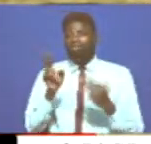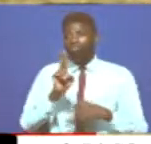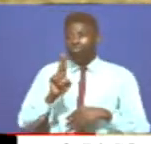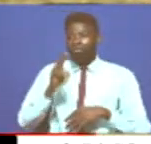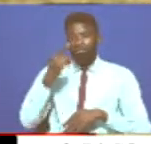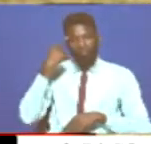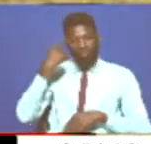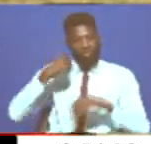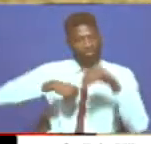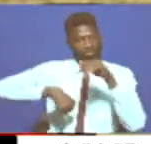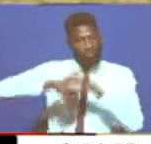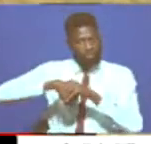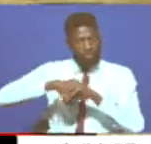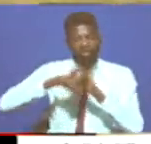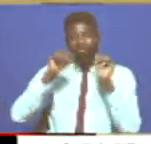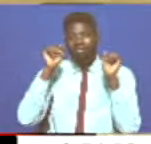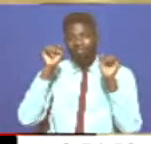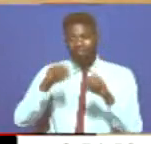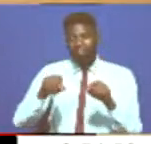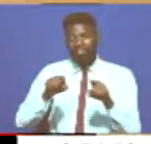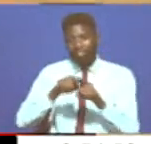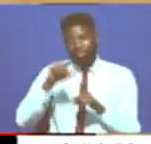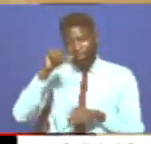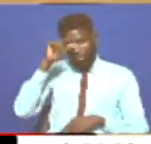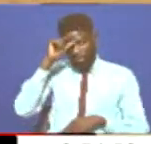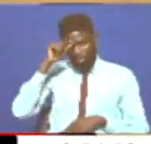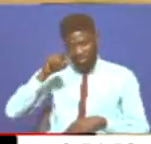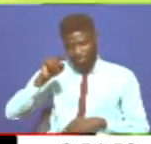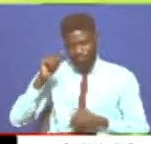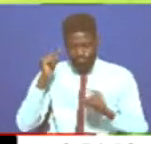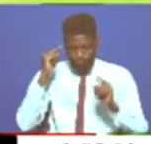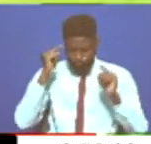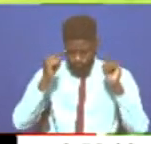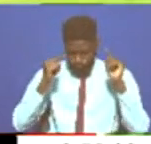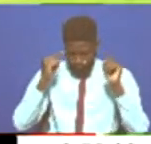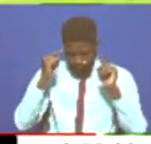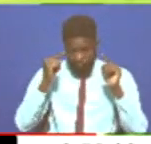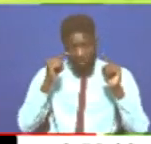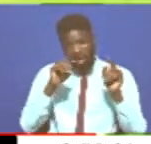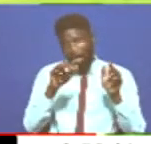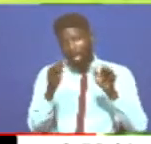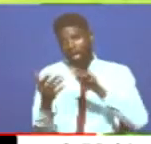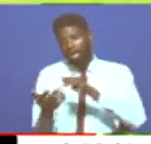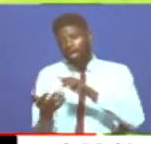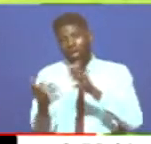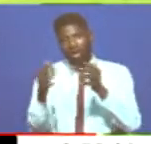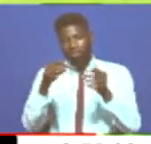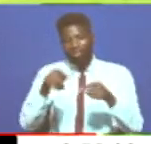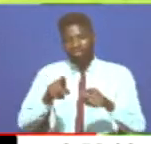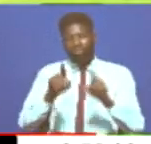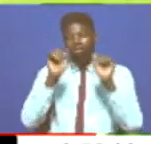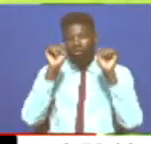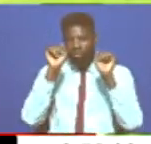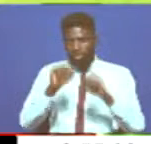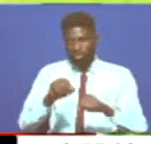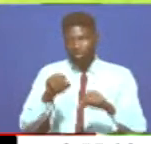soka. Kwa hivyo pia serikali inaweza fikiria njia ya kuleta michezo ya